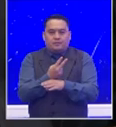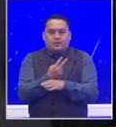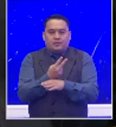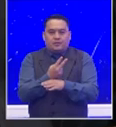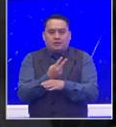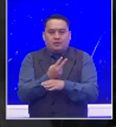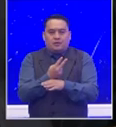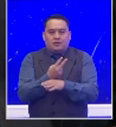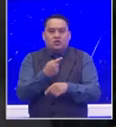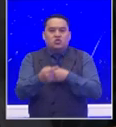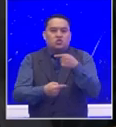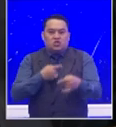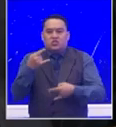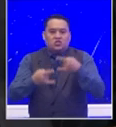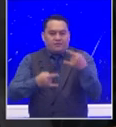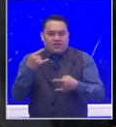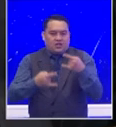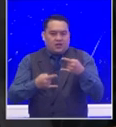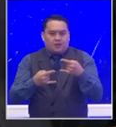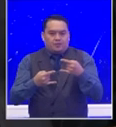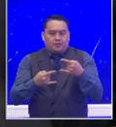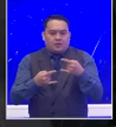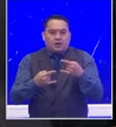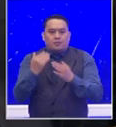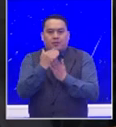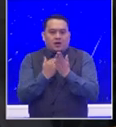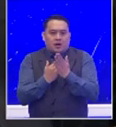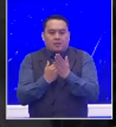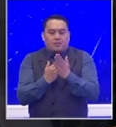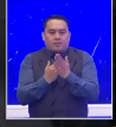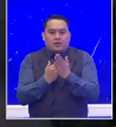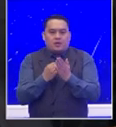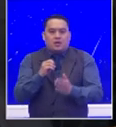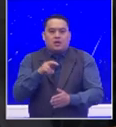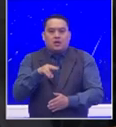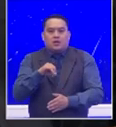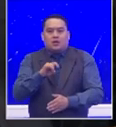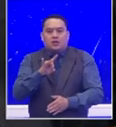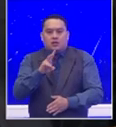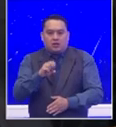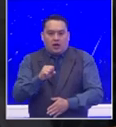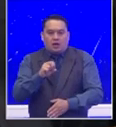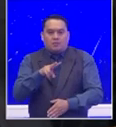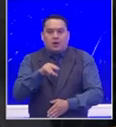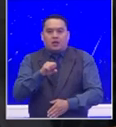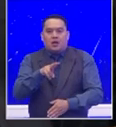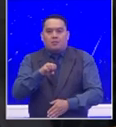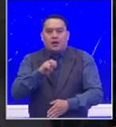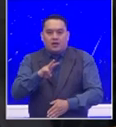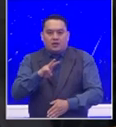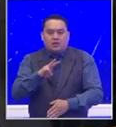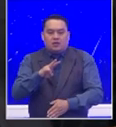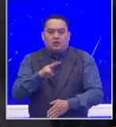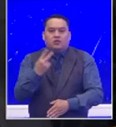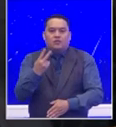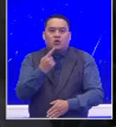это через телевидение, через программу «Балапан» и программу телевидения «Ел-Арна», которая будет вещать